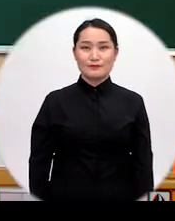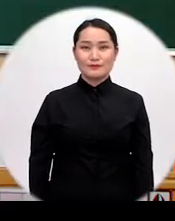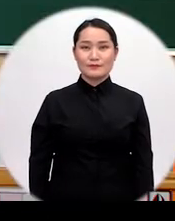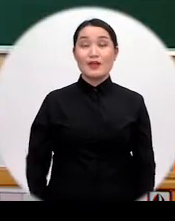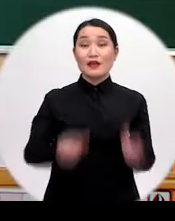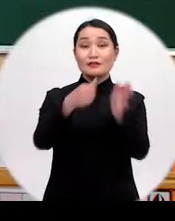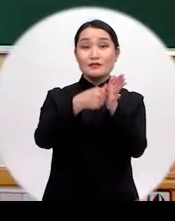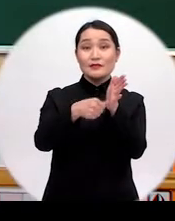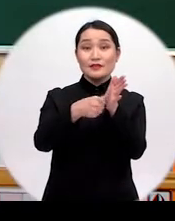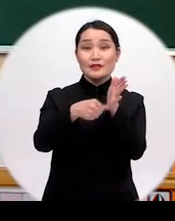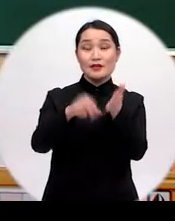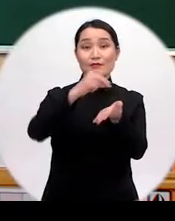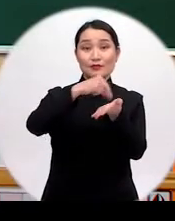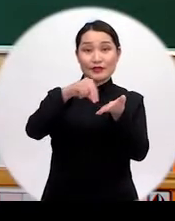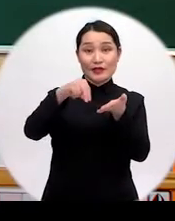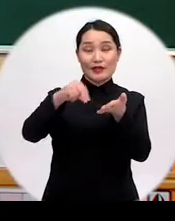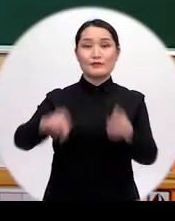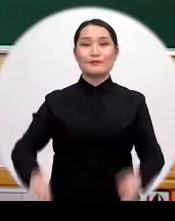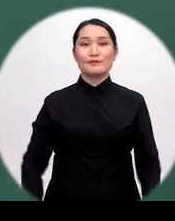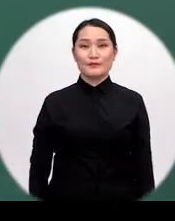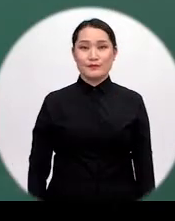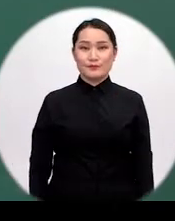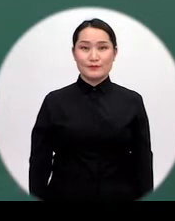За, дэвтэр дээрээ үнийг бичээрэй.